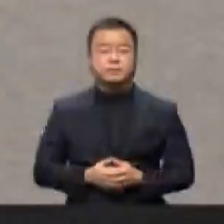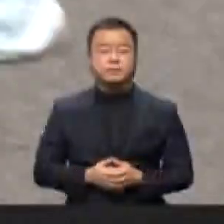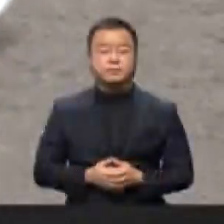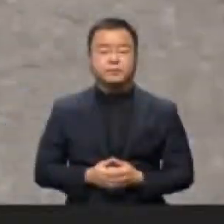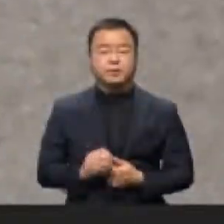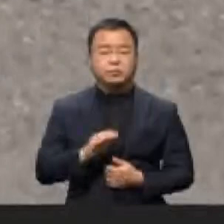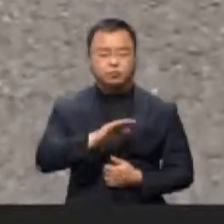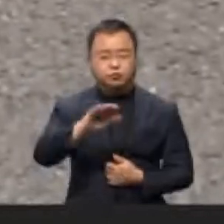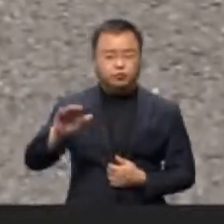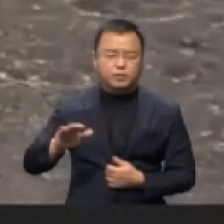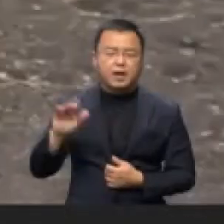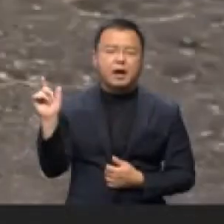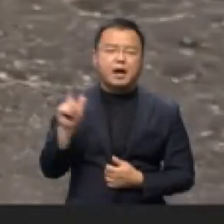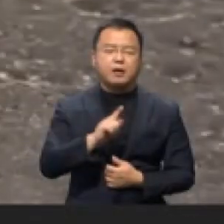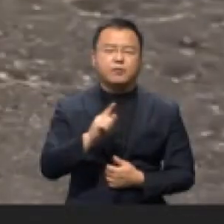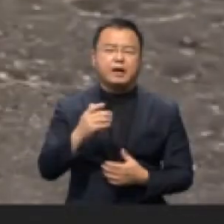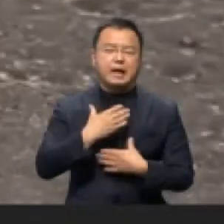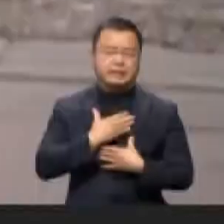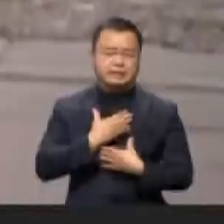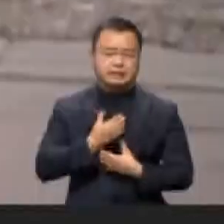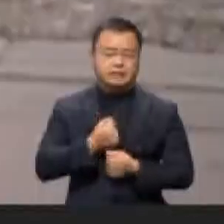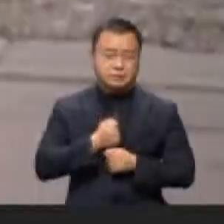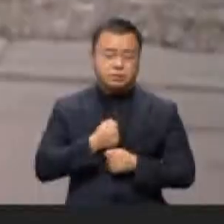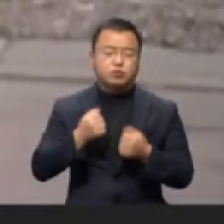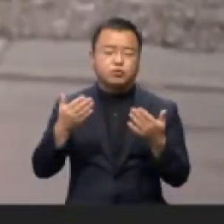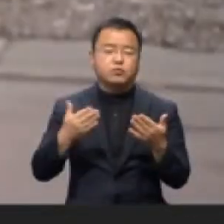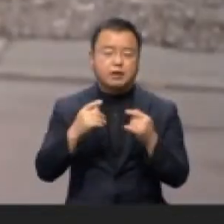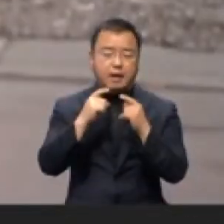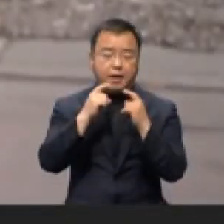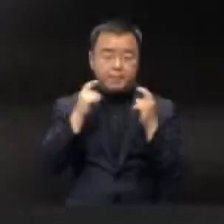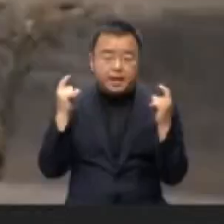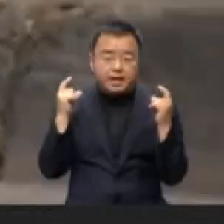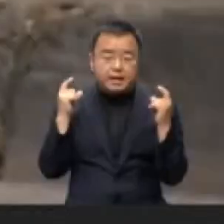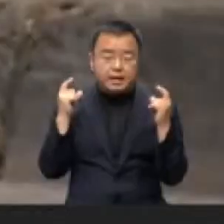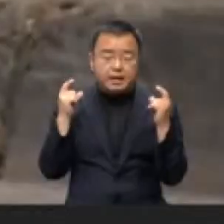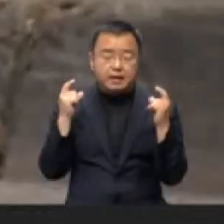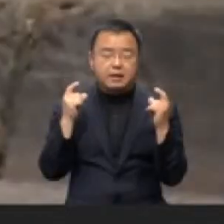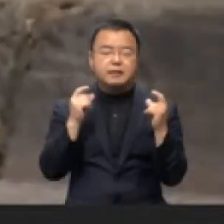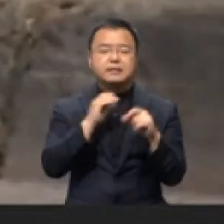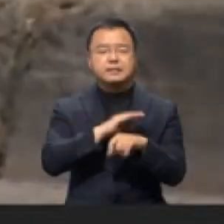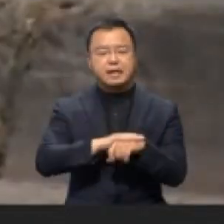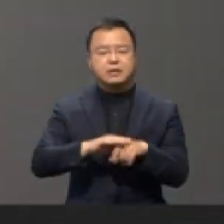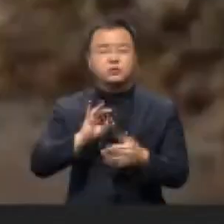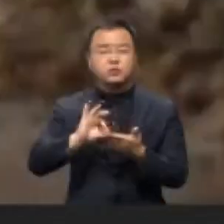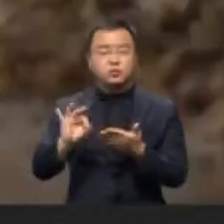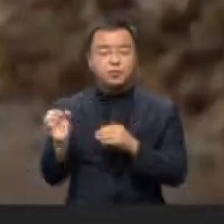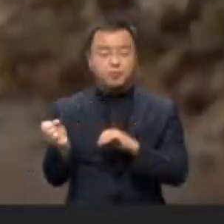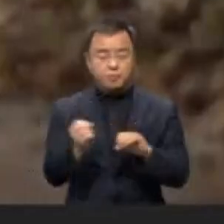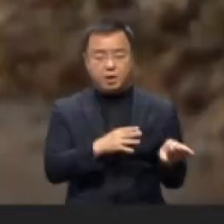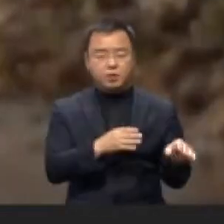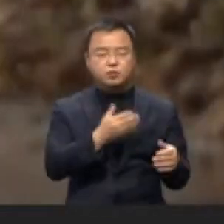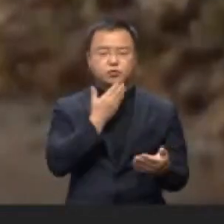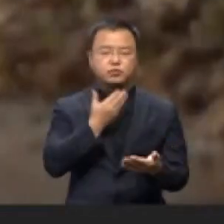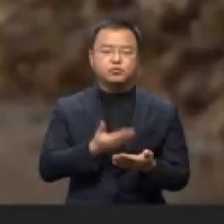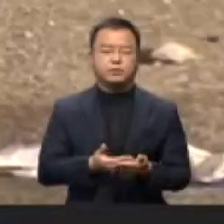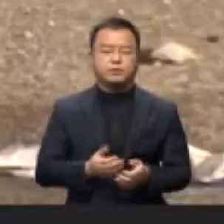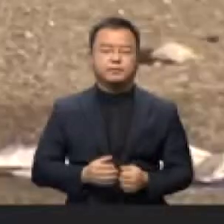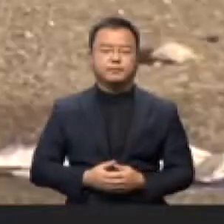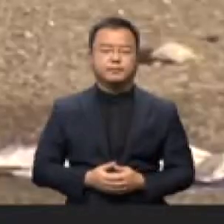우리의 하루 안전을 지켜줬던 마스크. 제대로 쓰는 것만큼이나 제대로 버리는 것도 중요합니다.